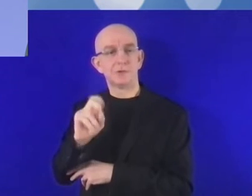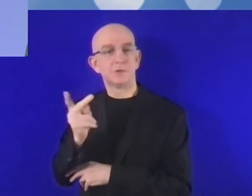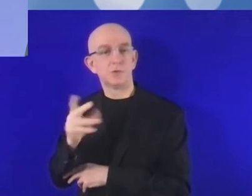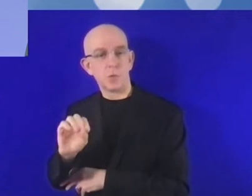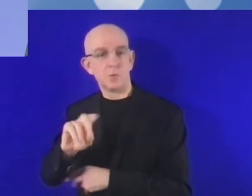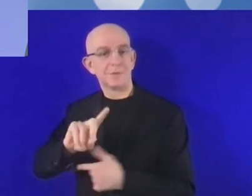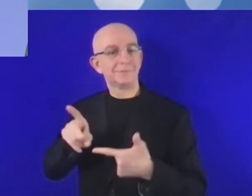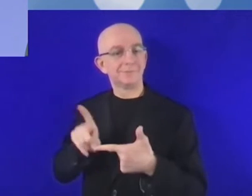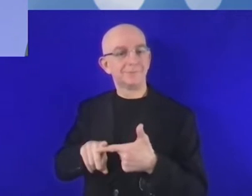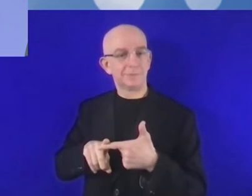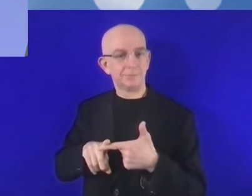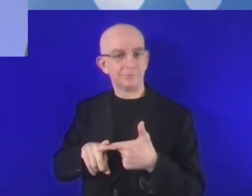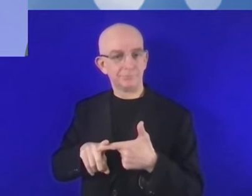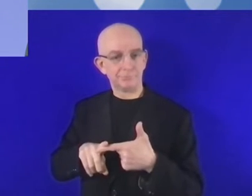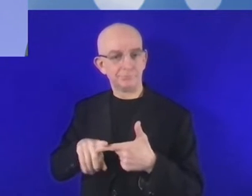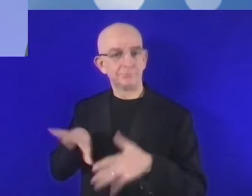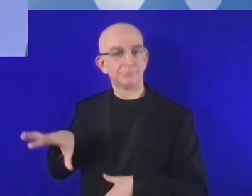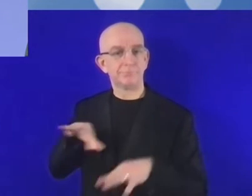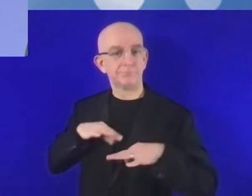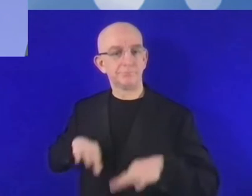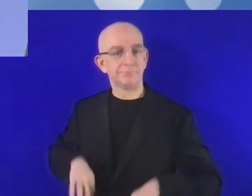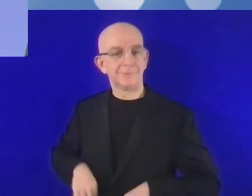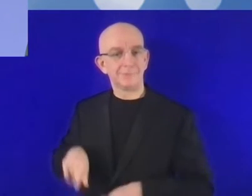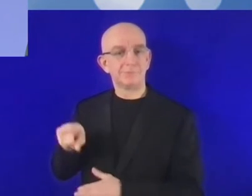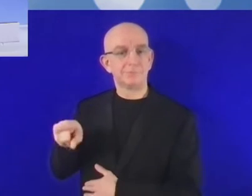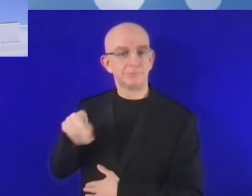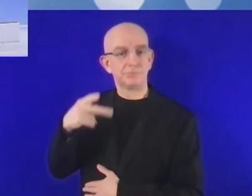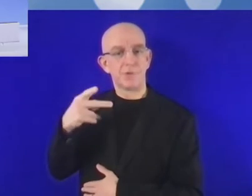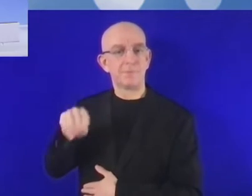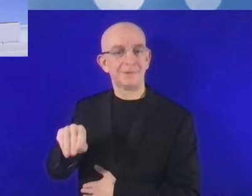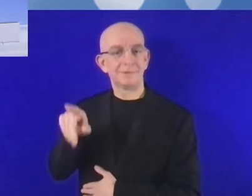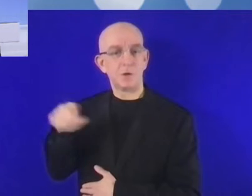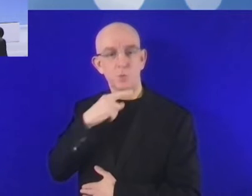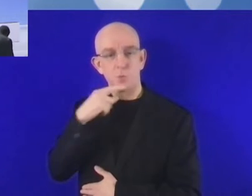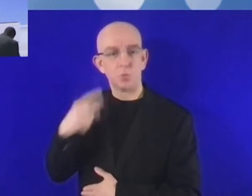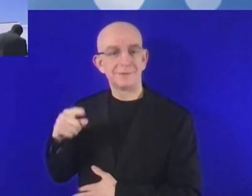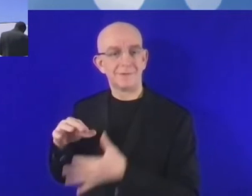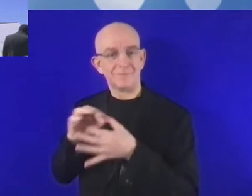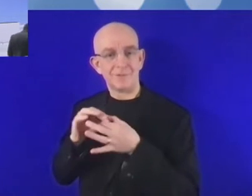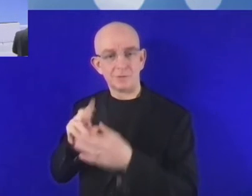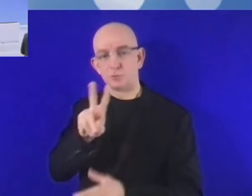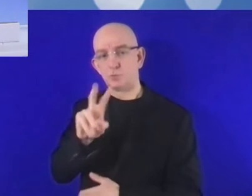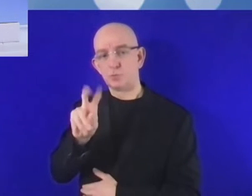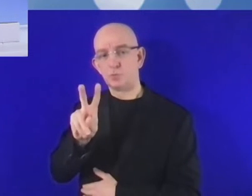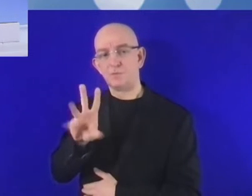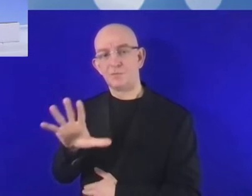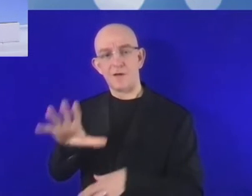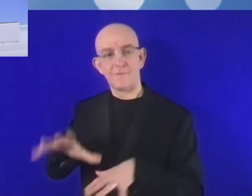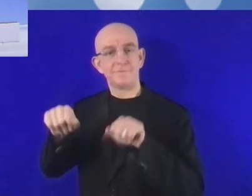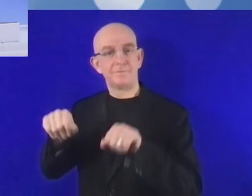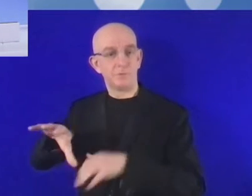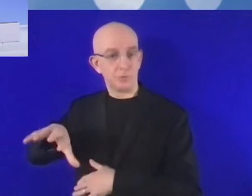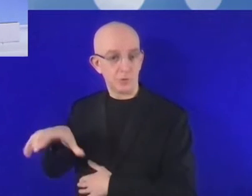заместителя председателя правительства Российской Федерации. Российская Федерация будет хозяином следующего выпуска